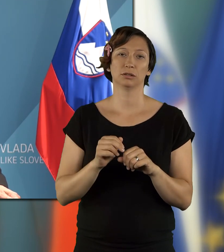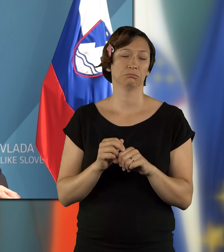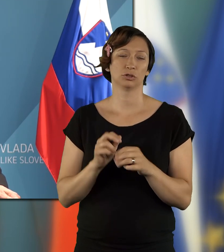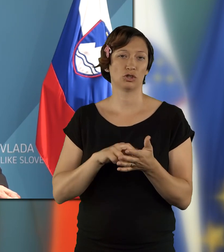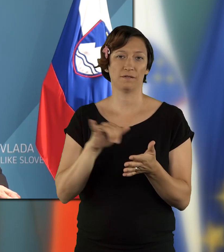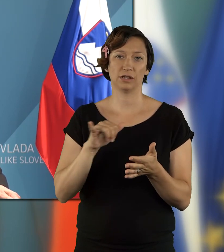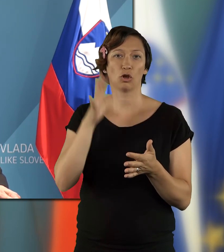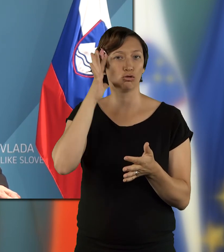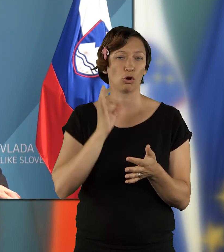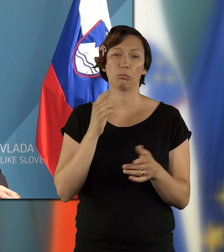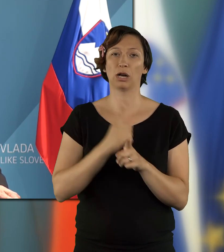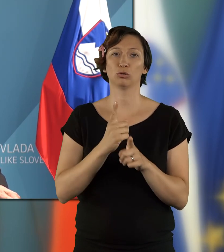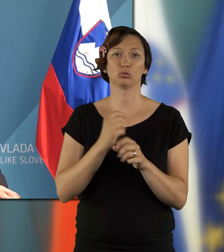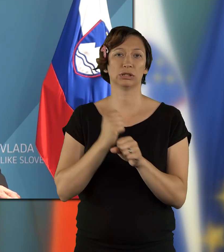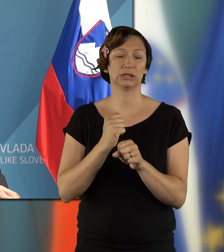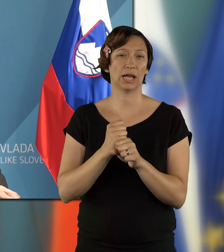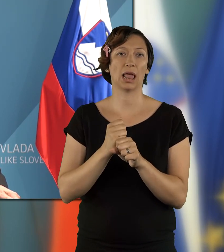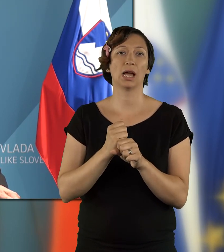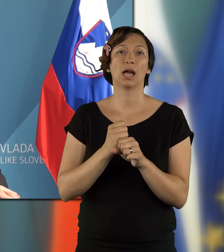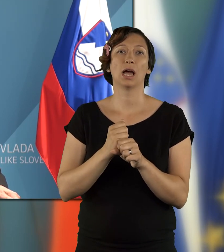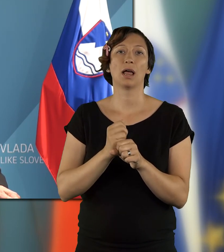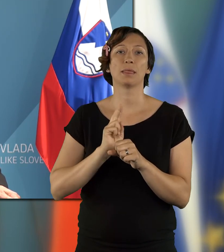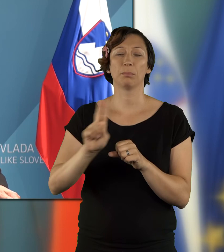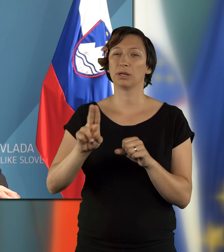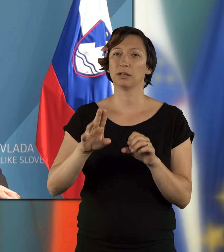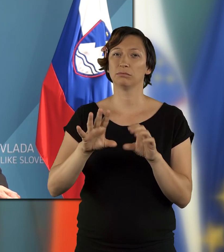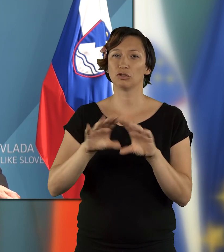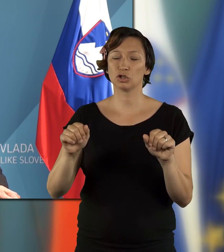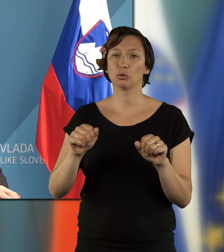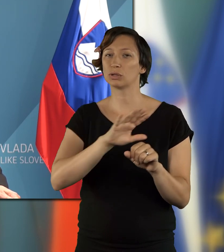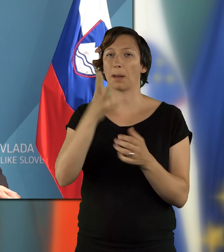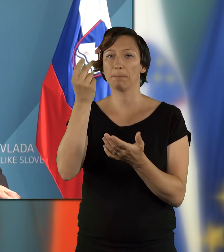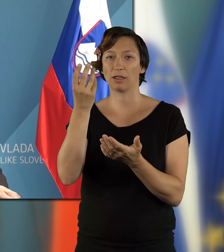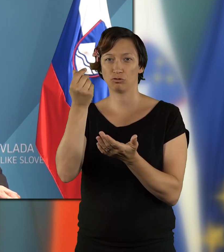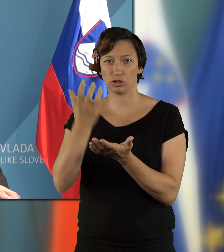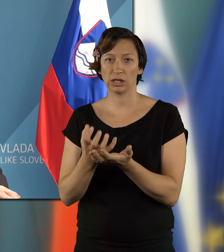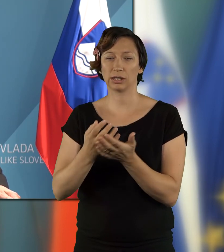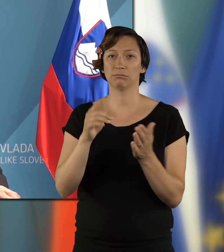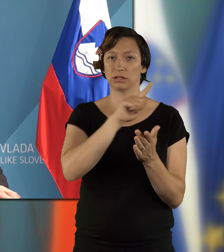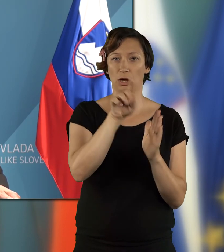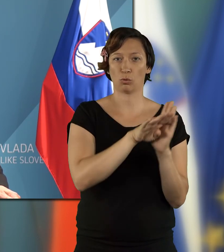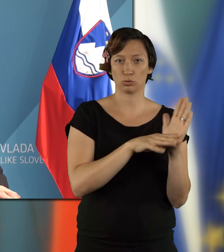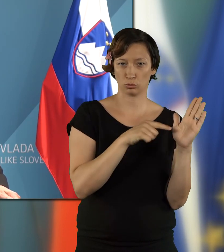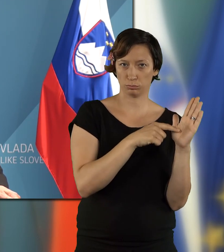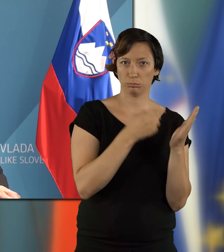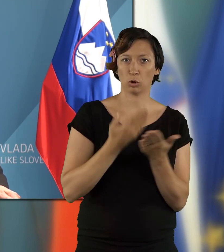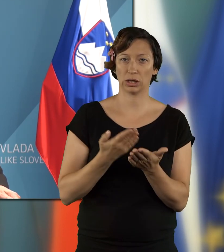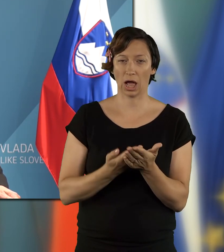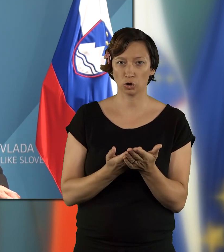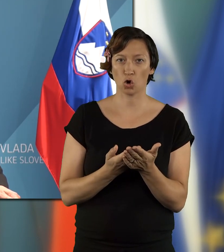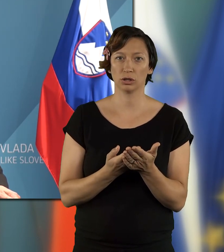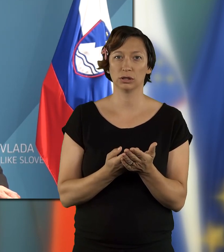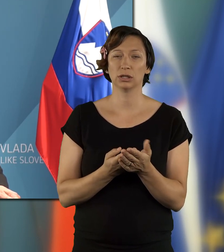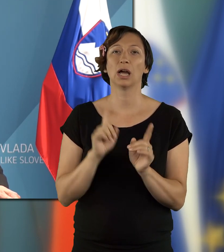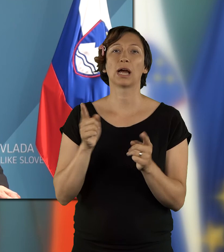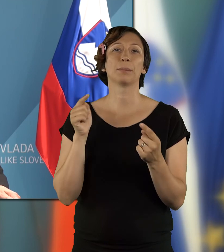izvršujejo naprej. Normalno se izvršujejo naprej vsa plačila, ki imajo podlago v zakonih. In